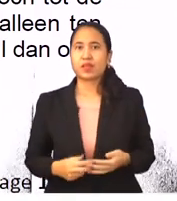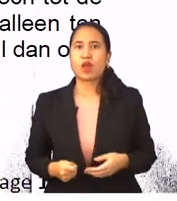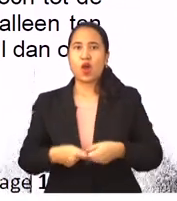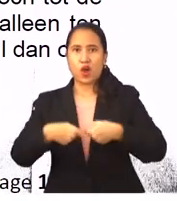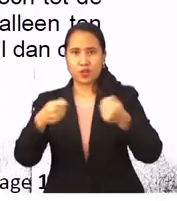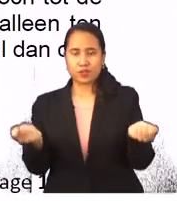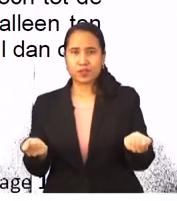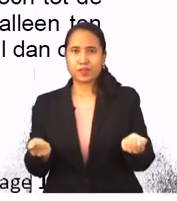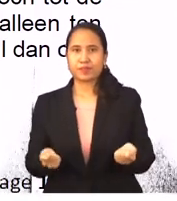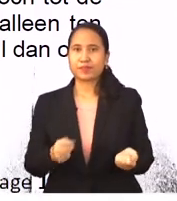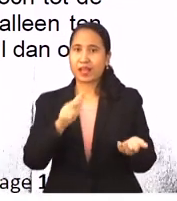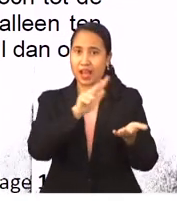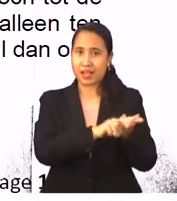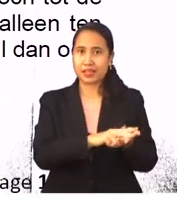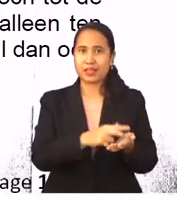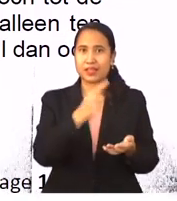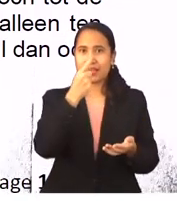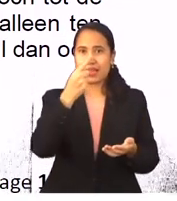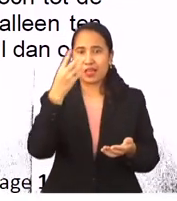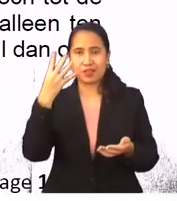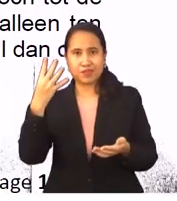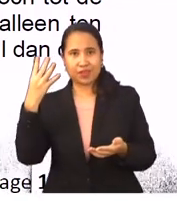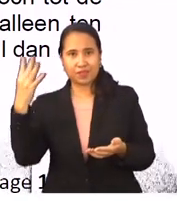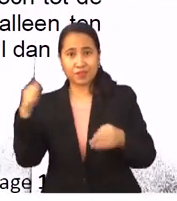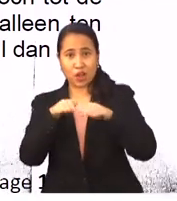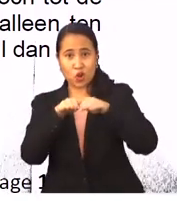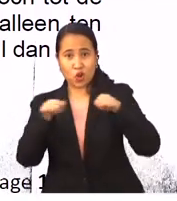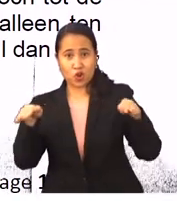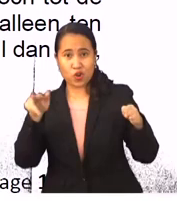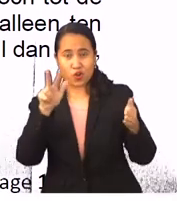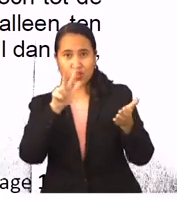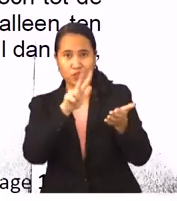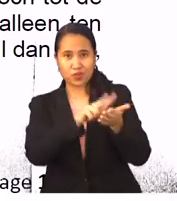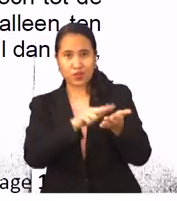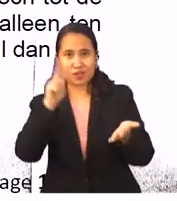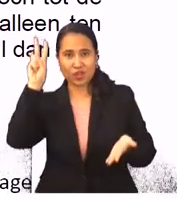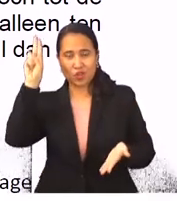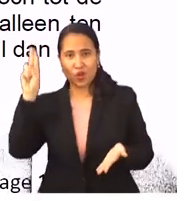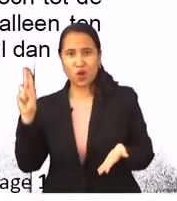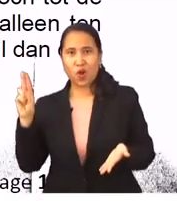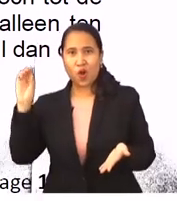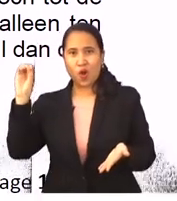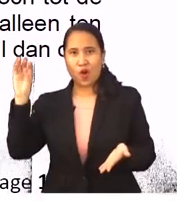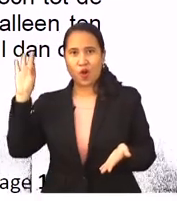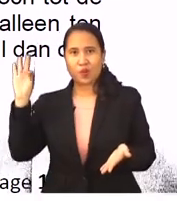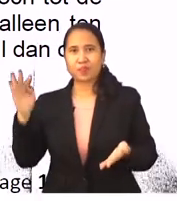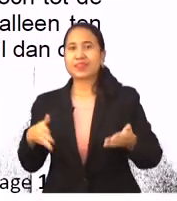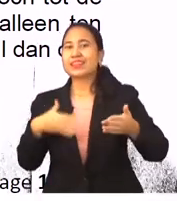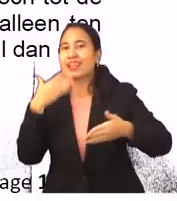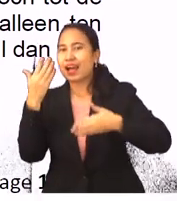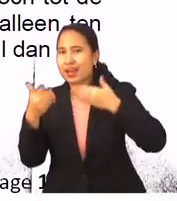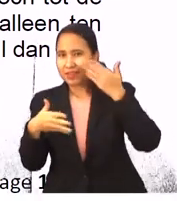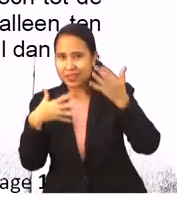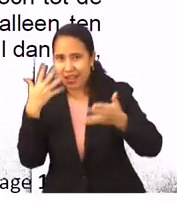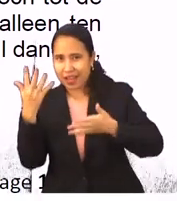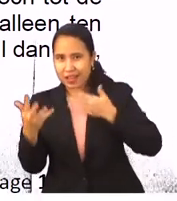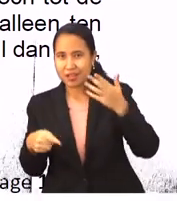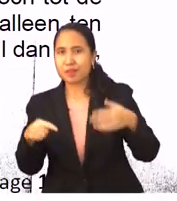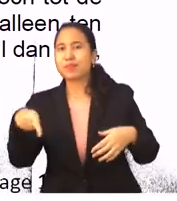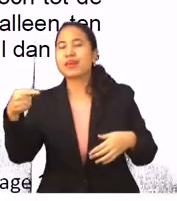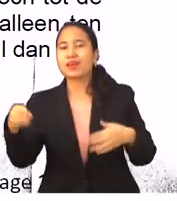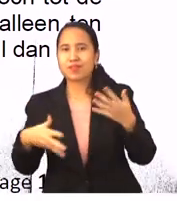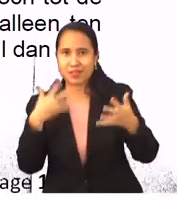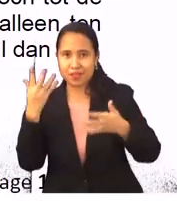artikel 144 lid 4 van de grondwet, wet constitutioneel hof, vindt nadere uitwerking plaats met betrekking tot